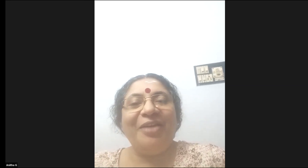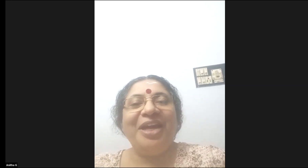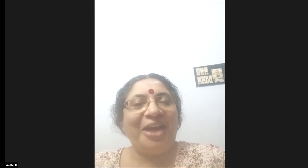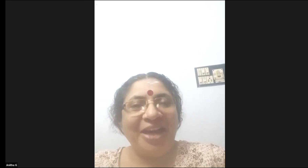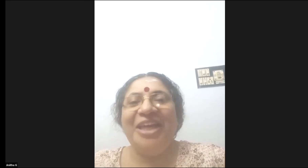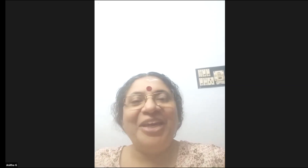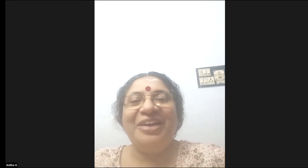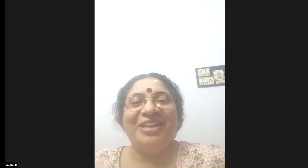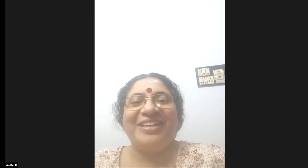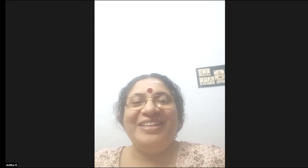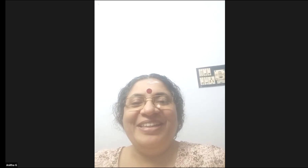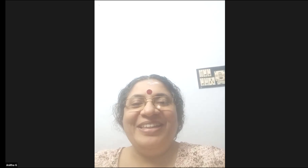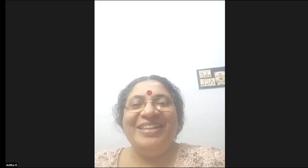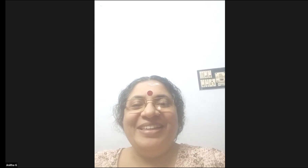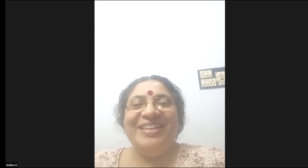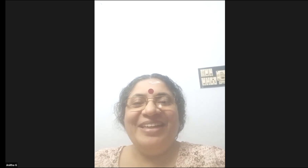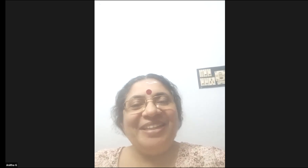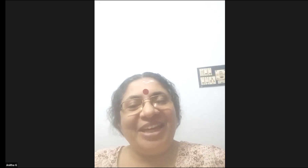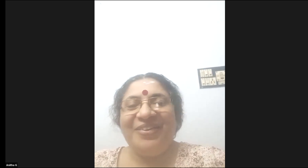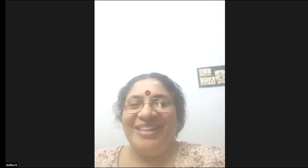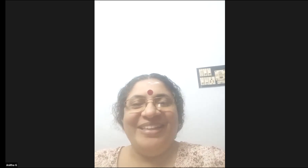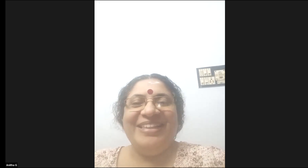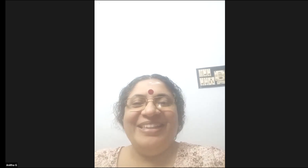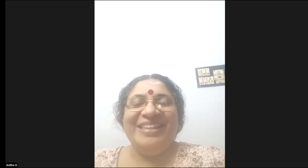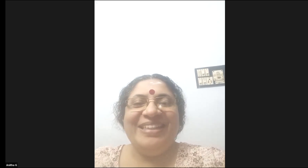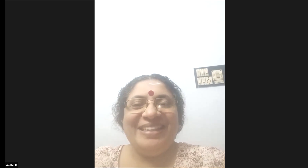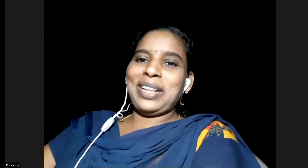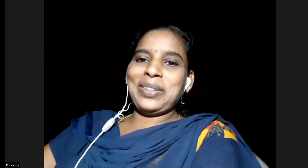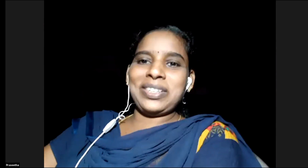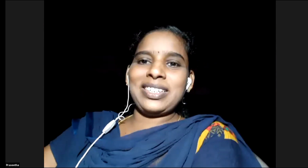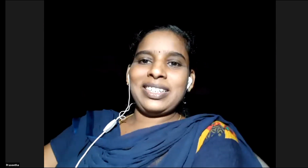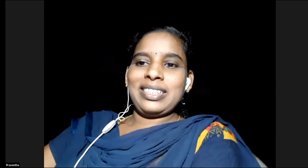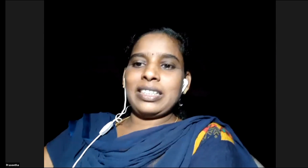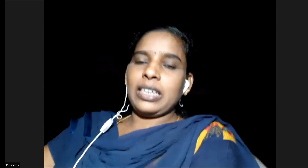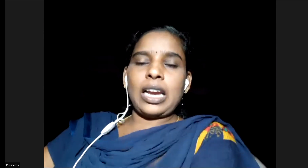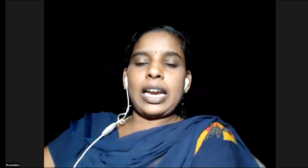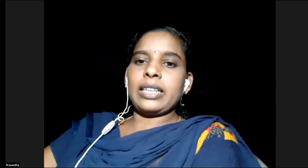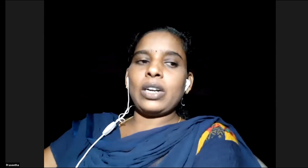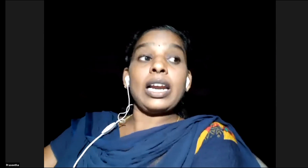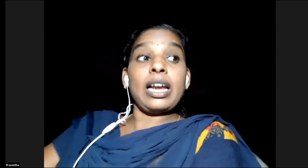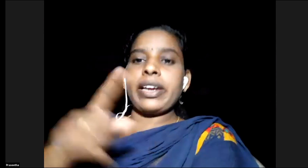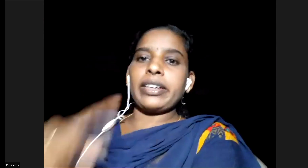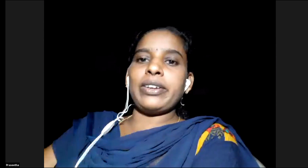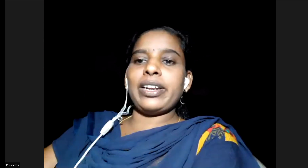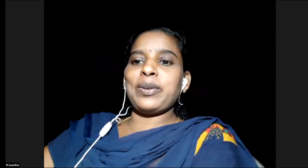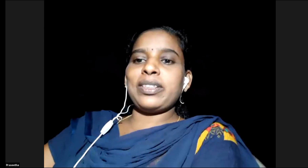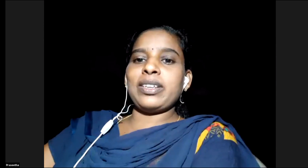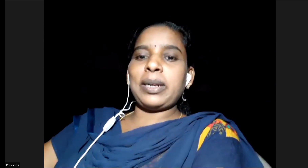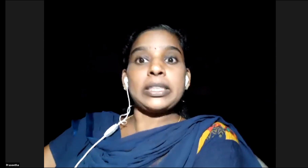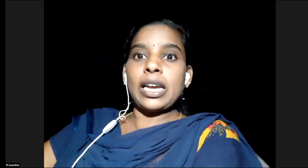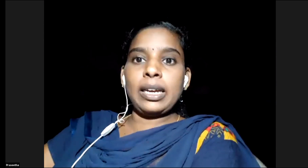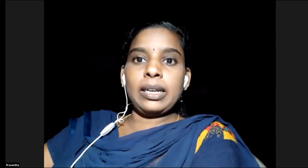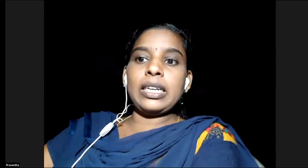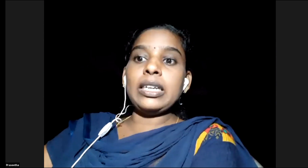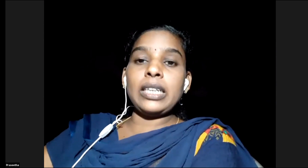ഉടൻ അവർ അങ്ങനെയൊക്കെ ഉണ്ട്. അവർക്ക് അതൊക്കെ ഉണ്ട്. അതുണ്ട് അതുണ്ട്. എനിക്ക് കേൾക്കാത്തോണ്ടല്ലോ, അവര് കേൾക്കുന്നോണ്ടല്ലോ കൊടുത്തത്